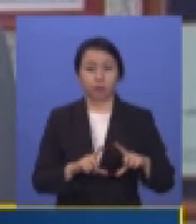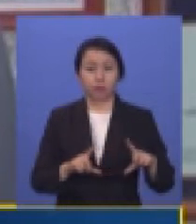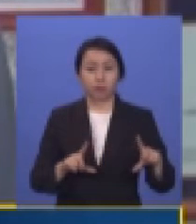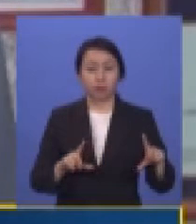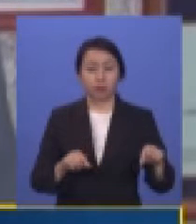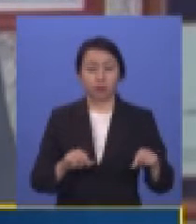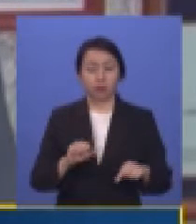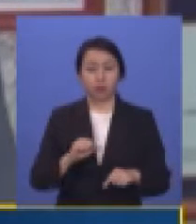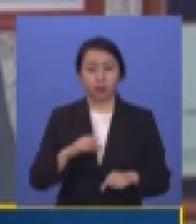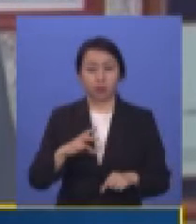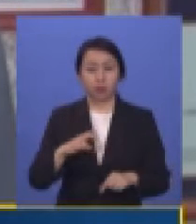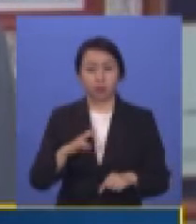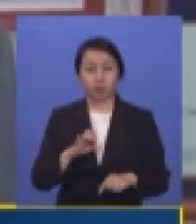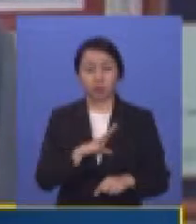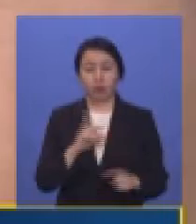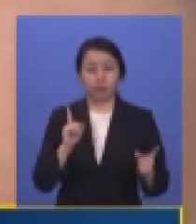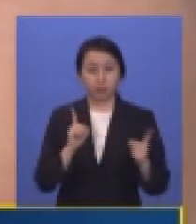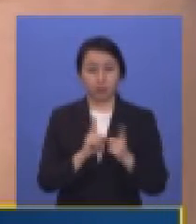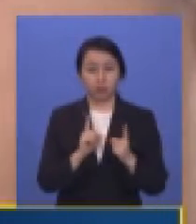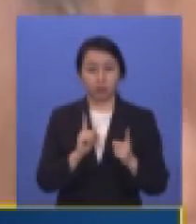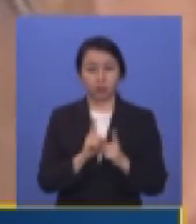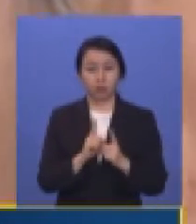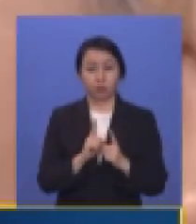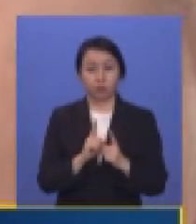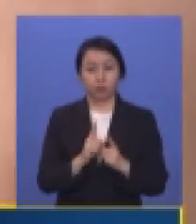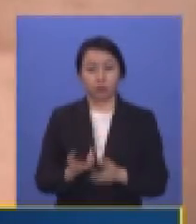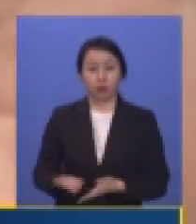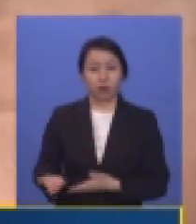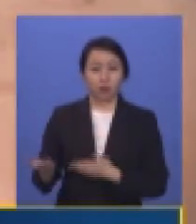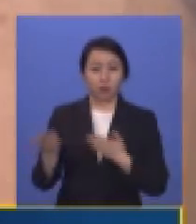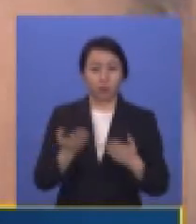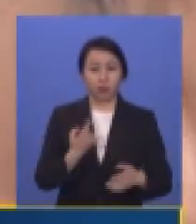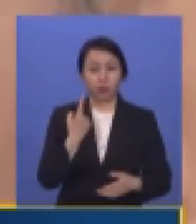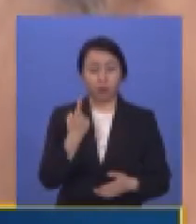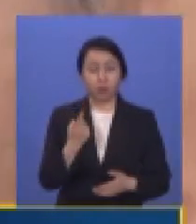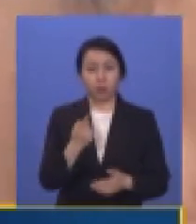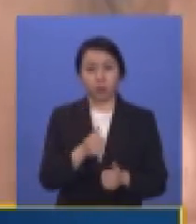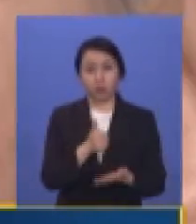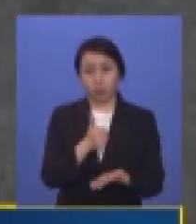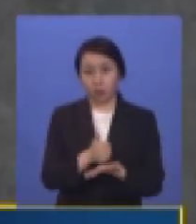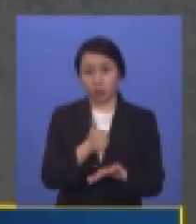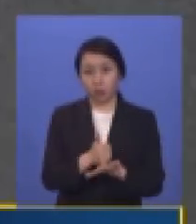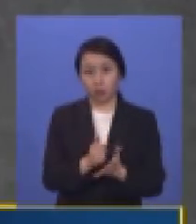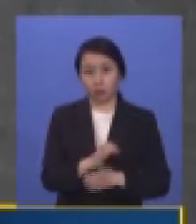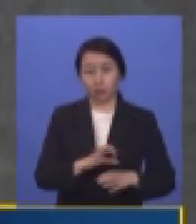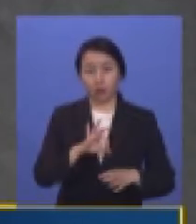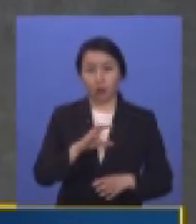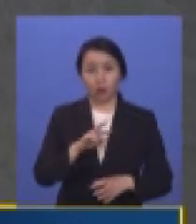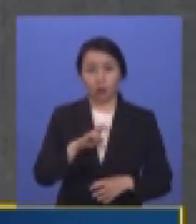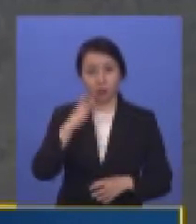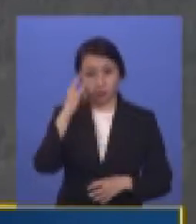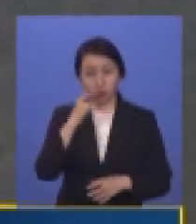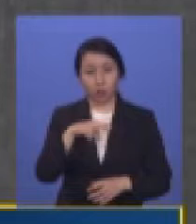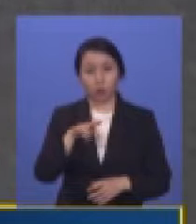Альти Кажи была встреча. Приехал один из лидеров, автор «Оян Казак»